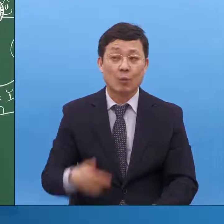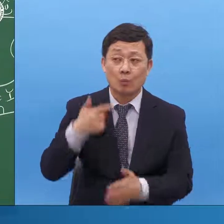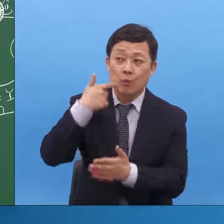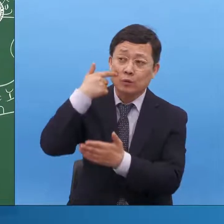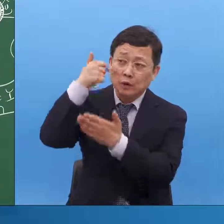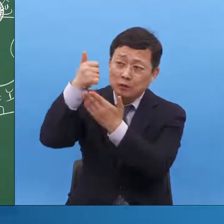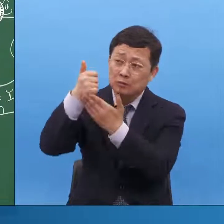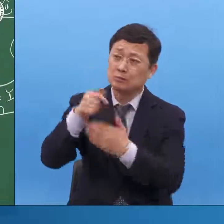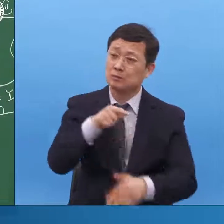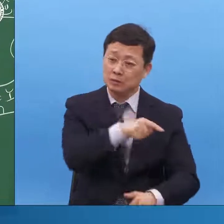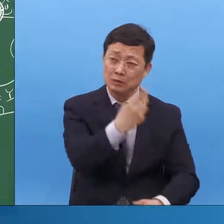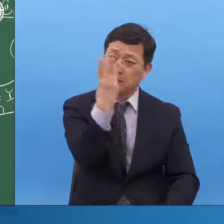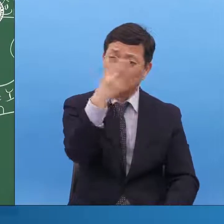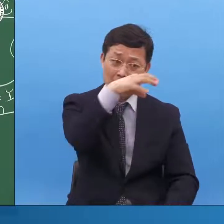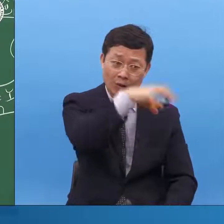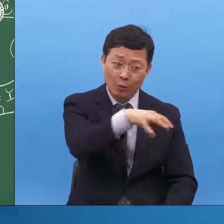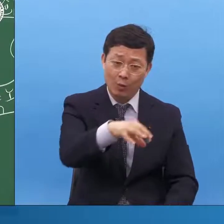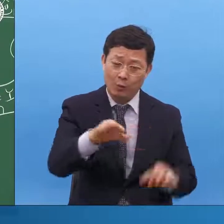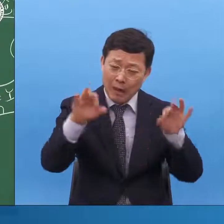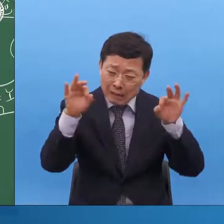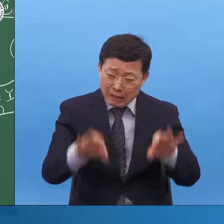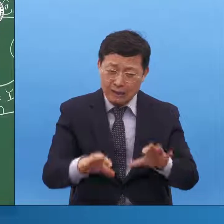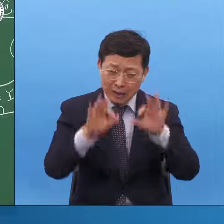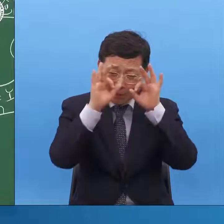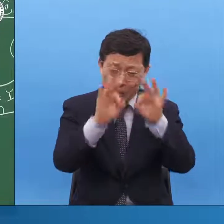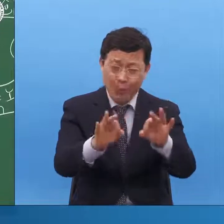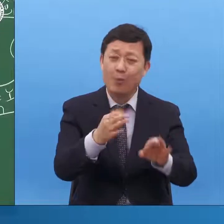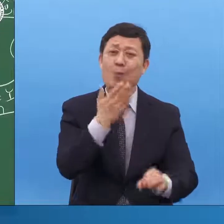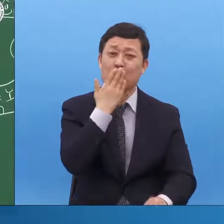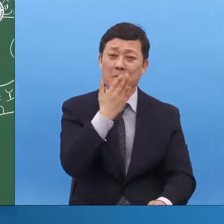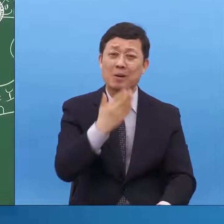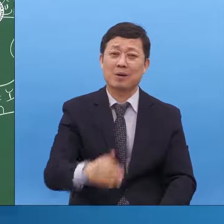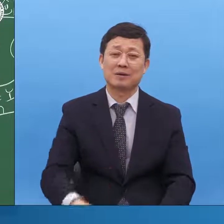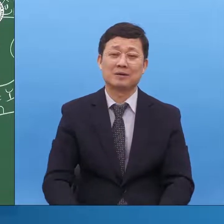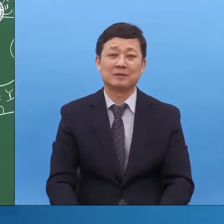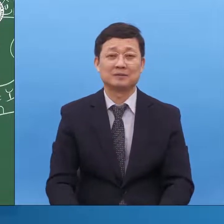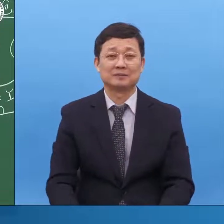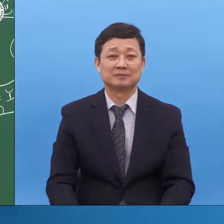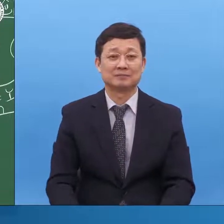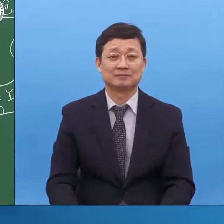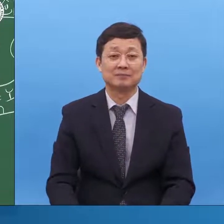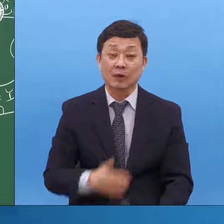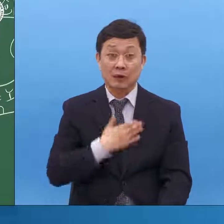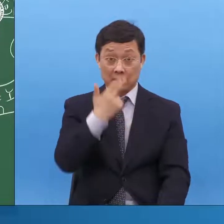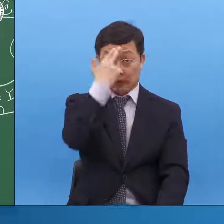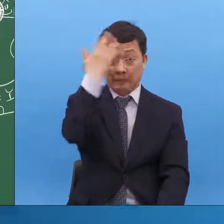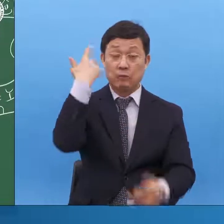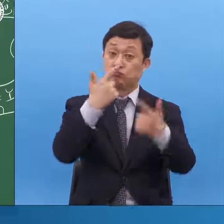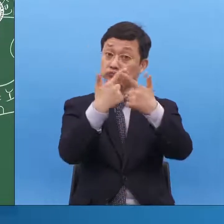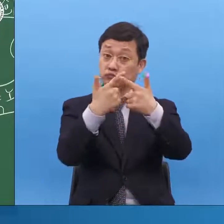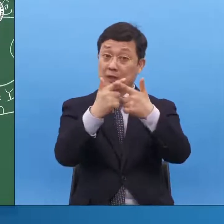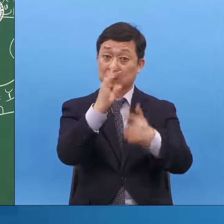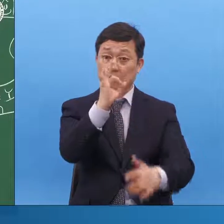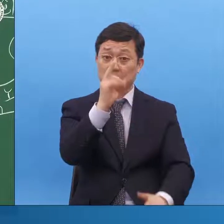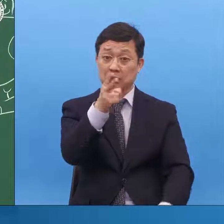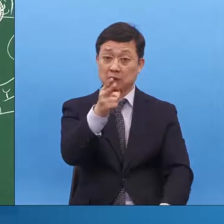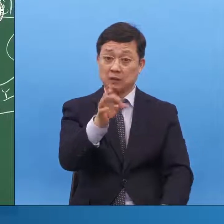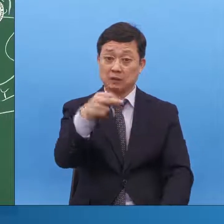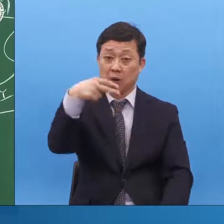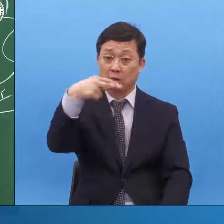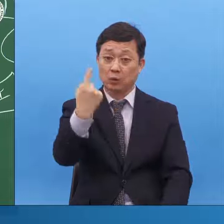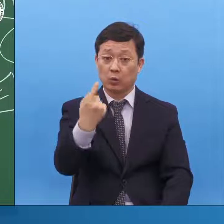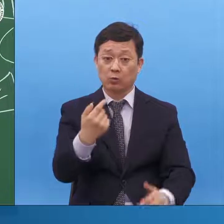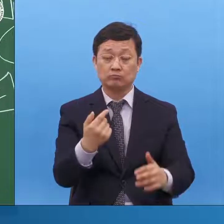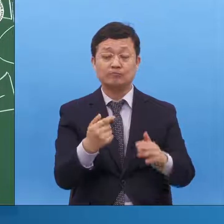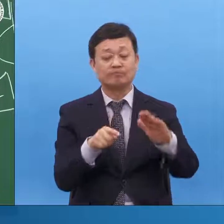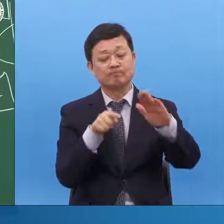if you make time to go around, servants of the Lord can just see this in a couple of days. 제가 영도에 들어가서 분석할 때 오랫동안 걸린 거